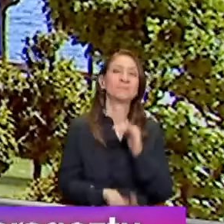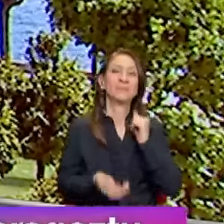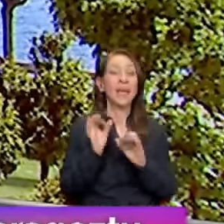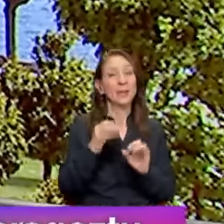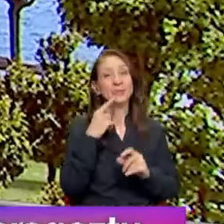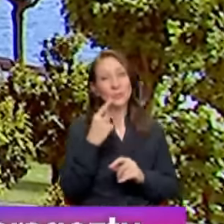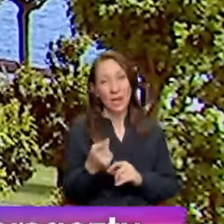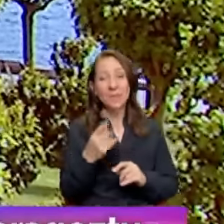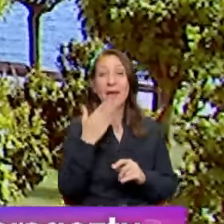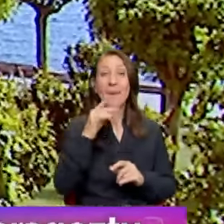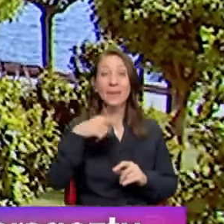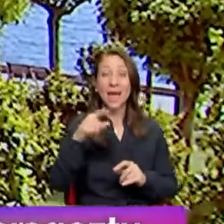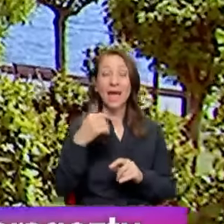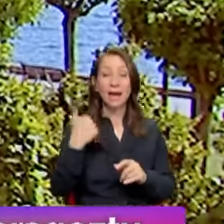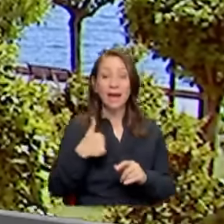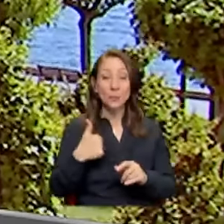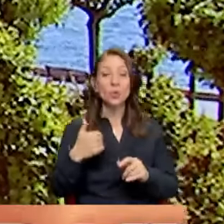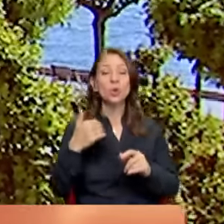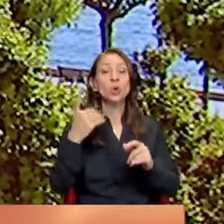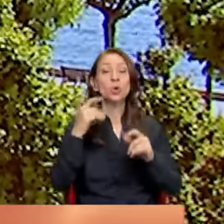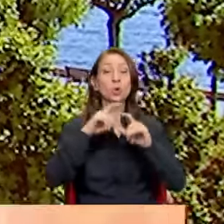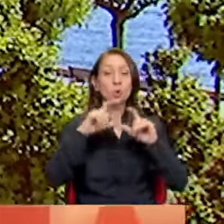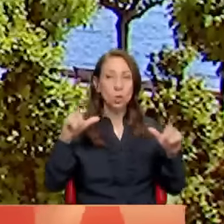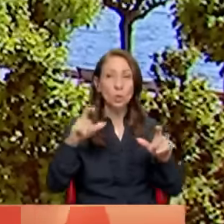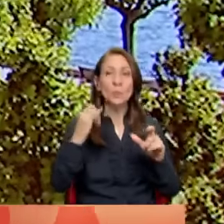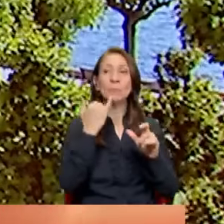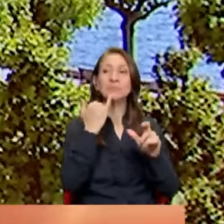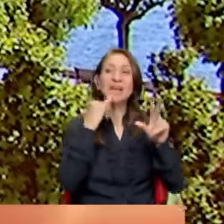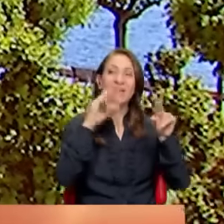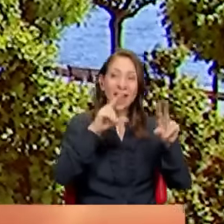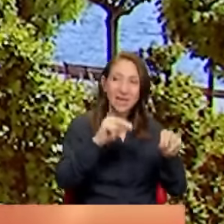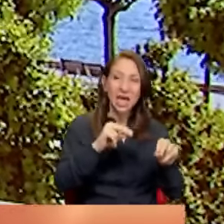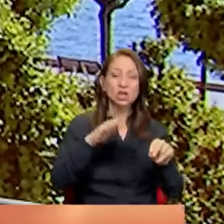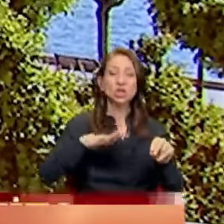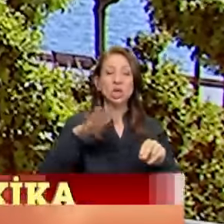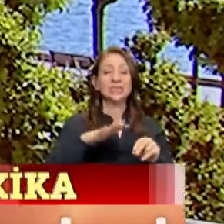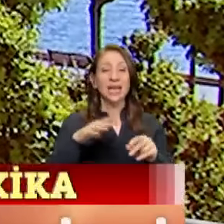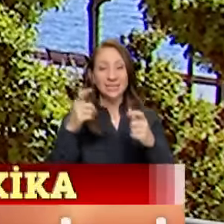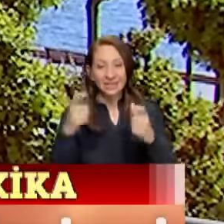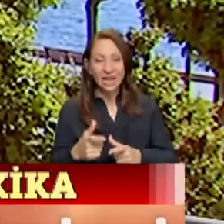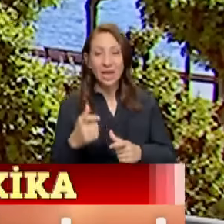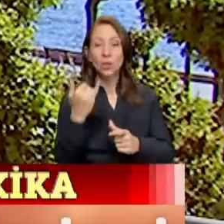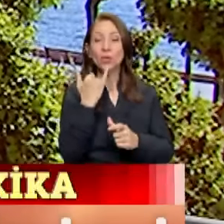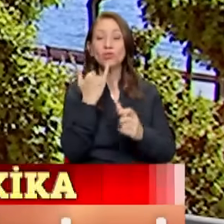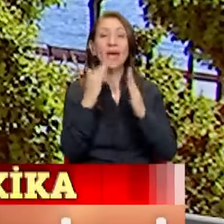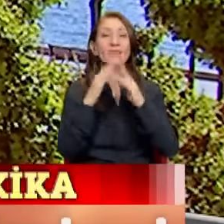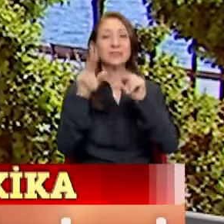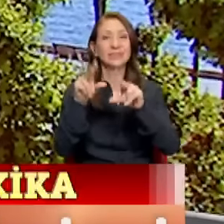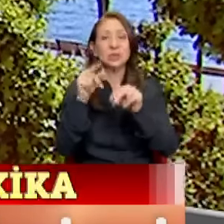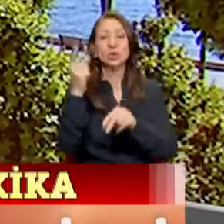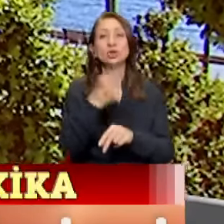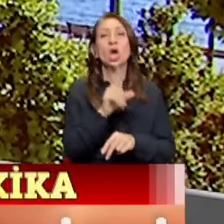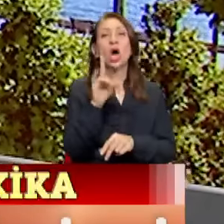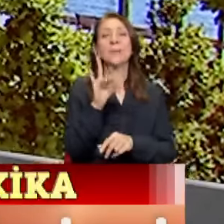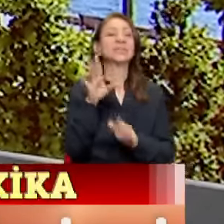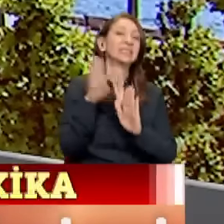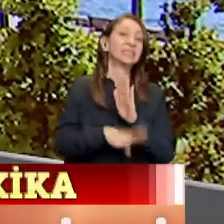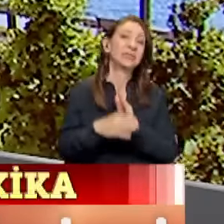söyleyelim emeklilere kamu kurum ve kuruluşlarının misafirhane Sosyal Tesis ve konuk evlerinden %